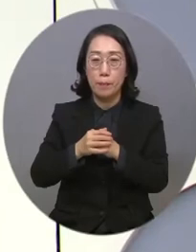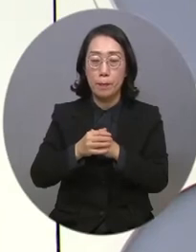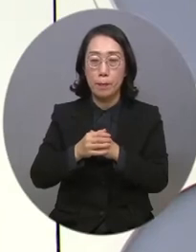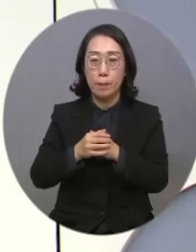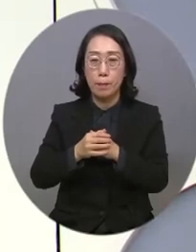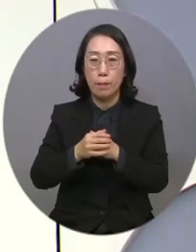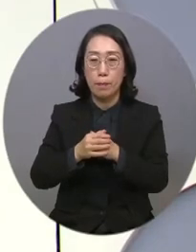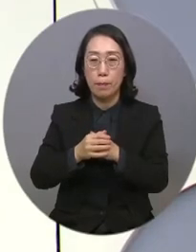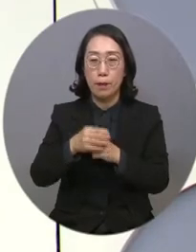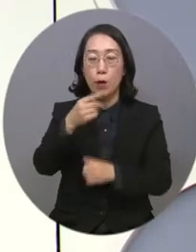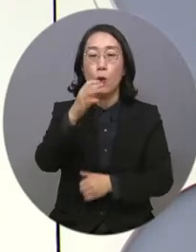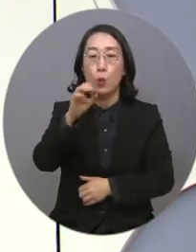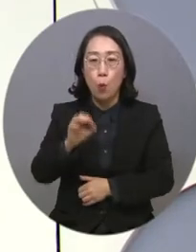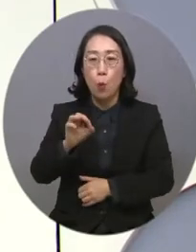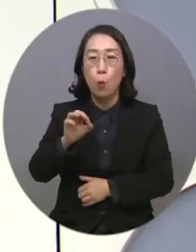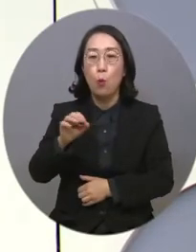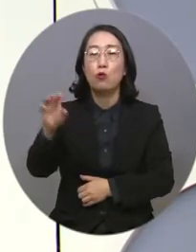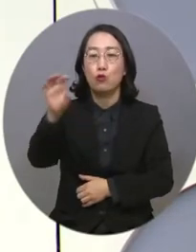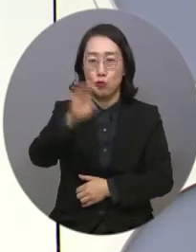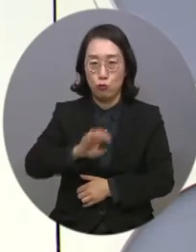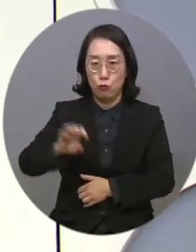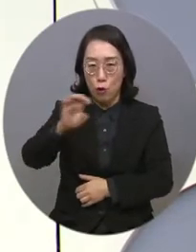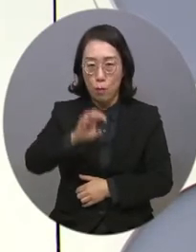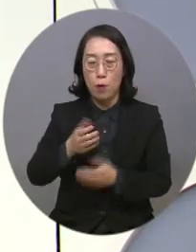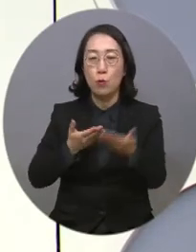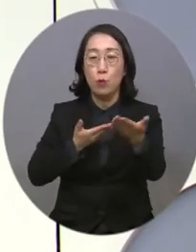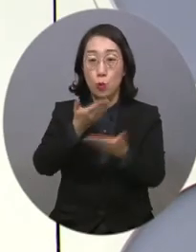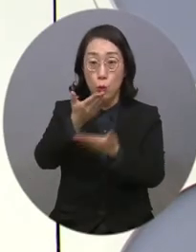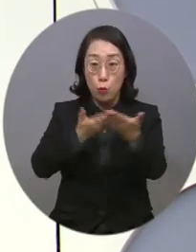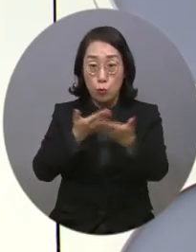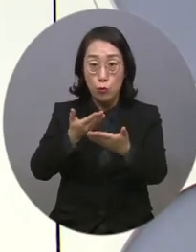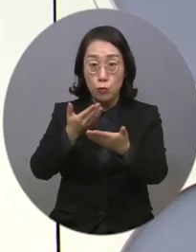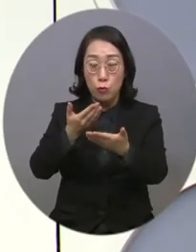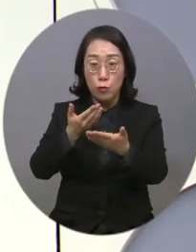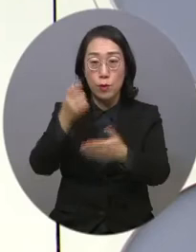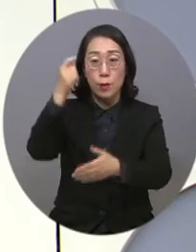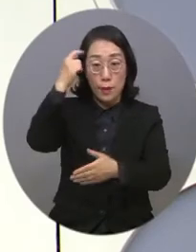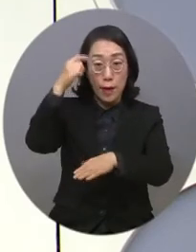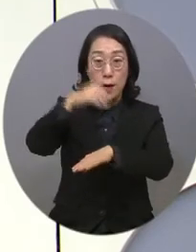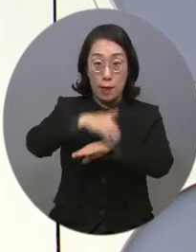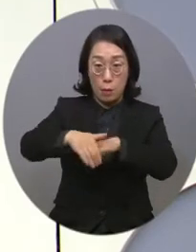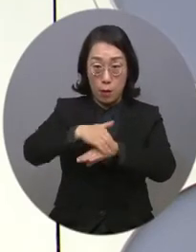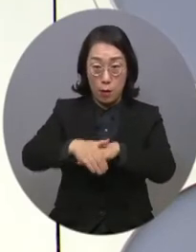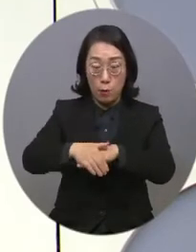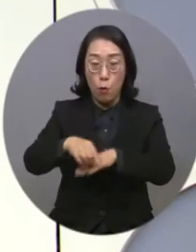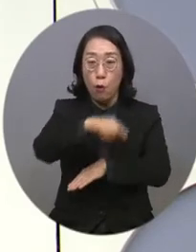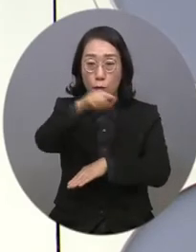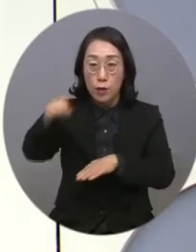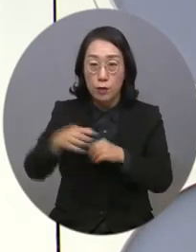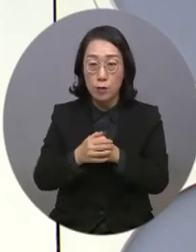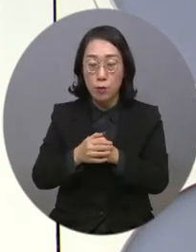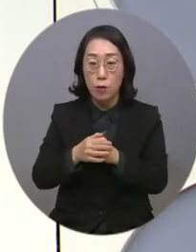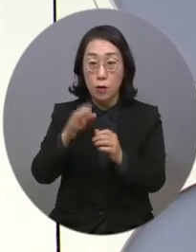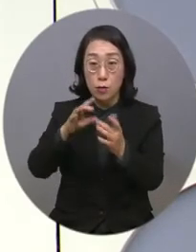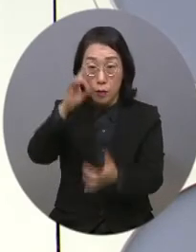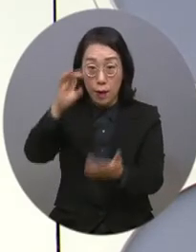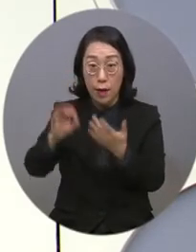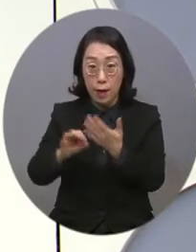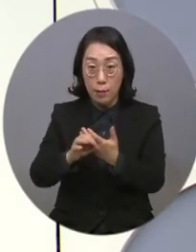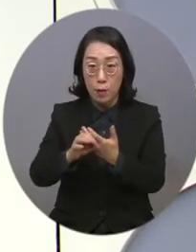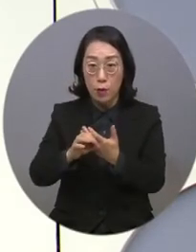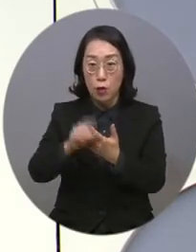미래의 동그라파와의 어떤 그 교류를 예상하고 동그라파 어느 하나를 선택하는 국비유학생을 모집해가지고 제가